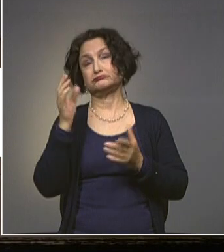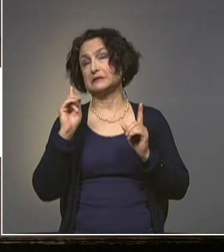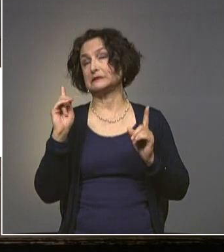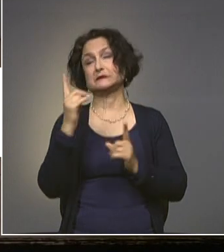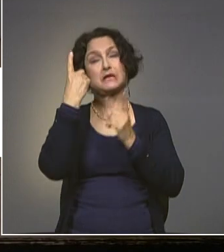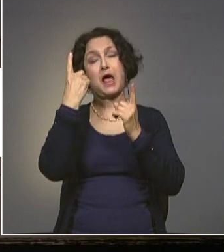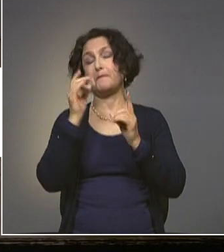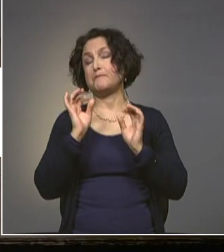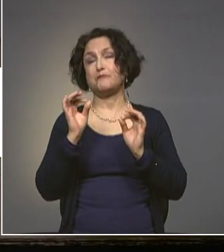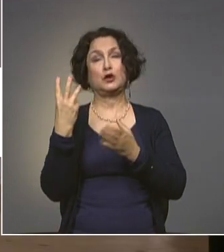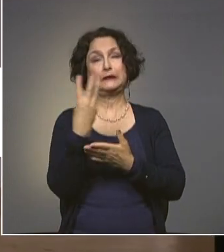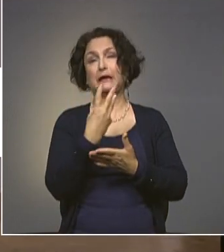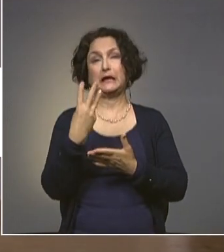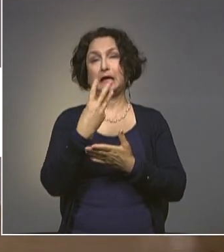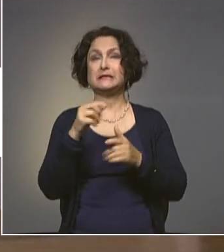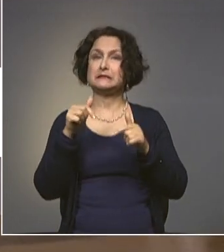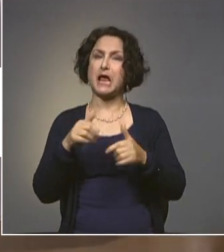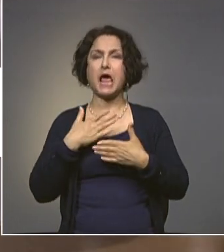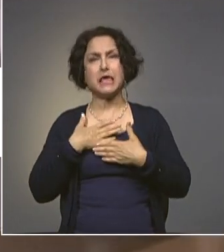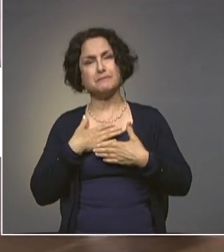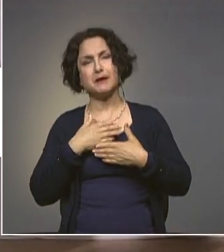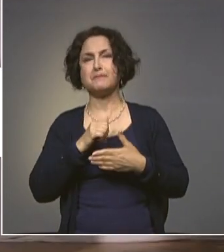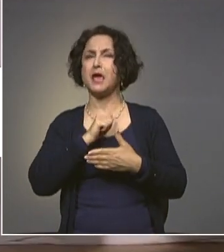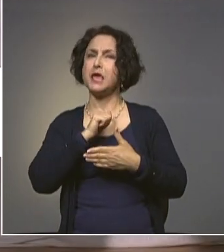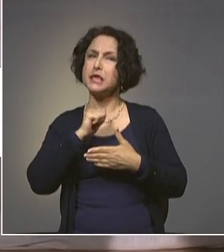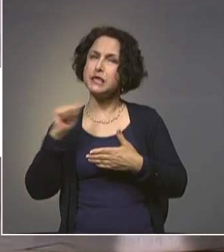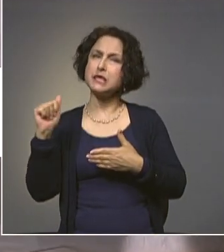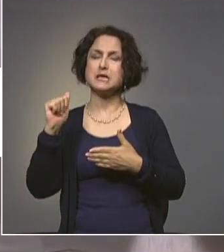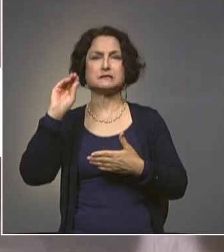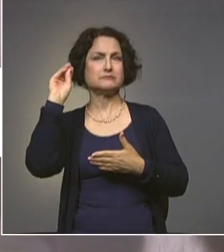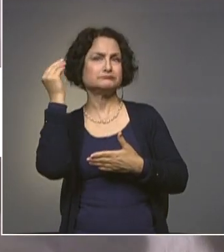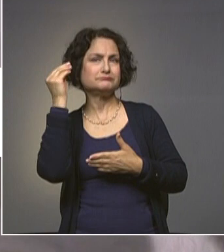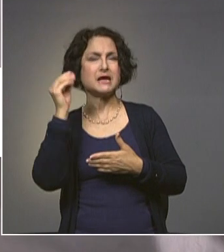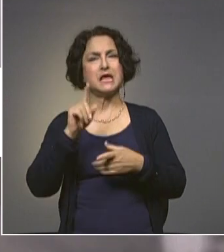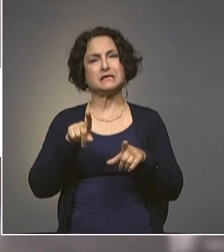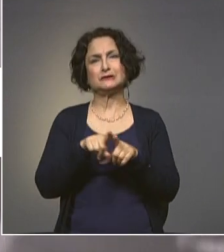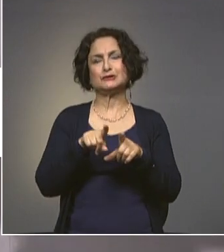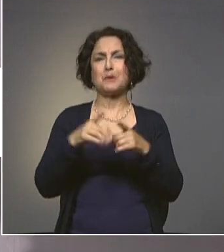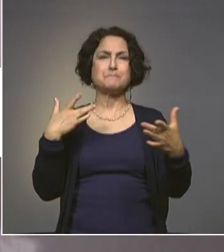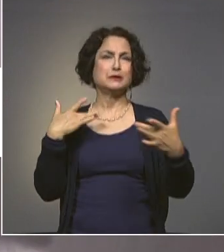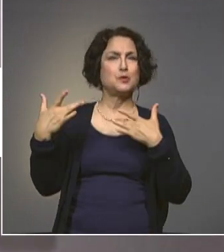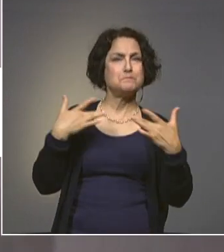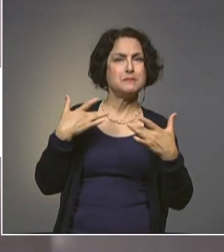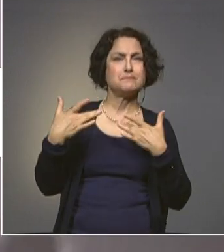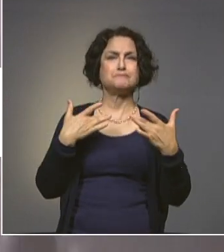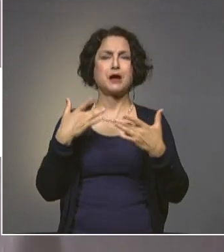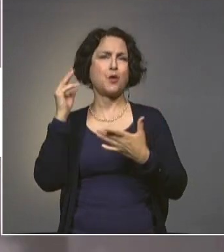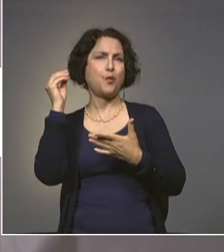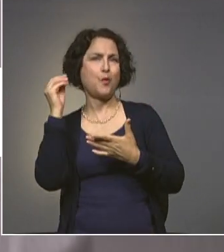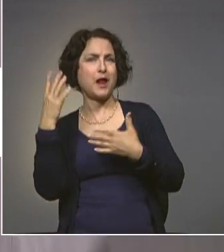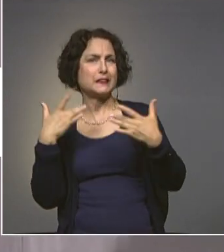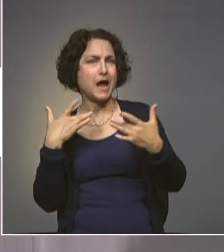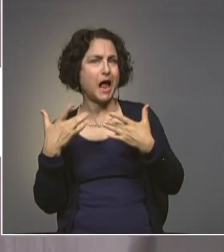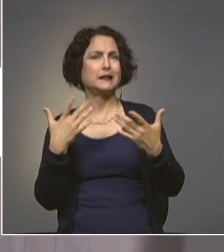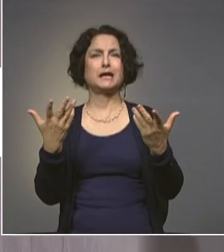драматично актьорско, а сега вече имаме за куклен театър и за пантомима. А кой ги оценява? Мисля, кой присъжда